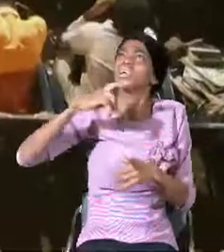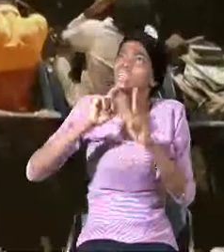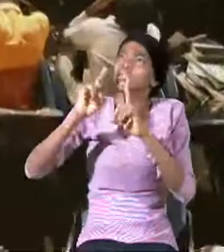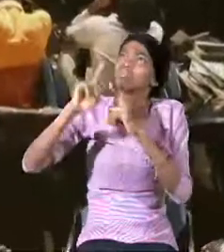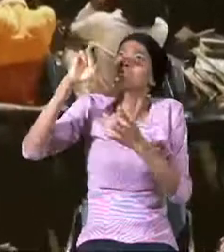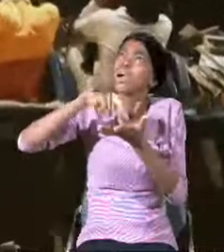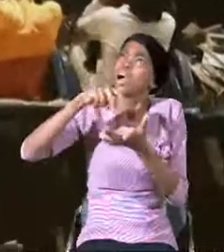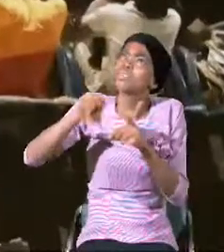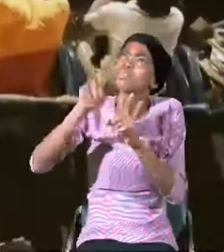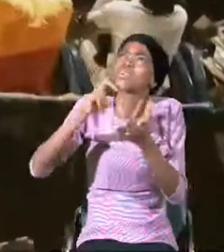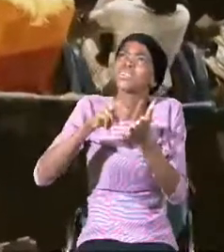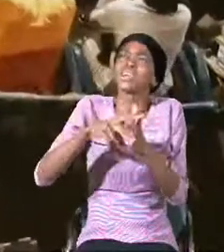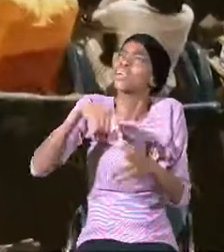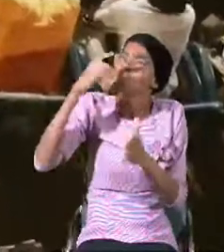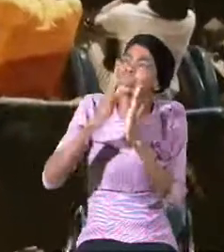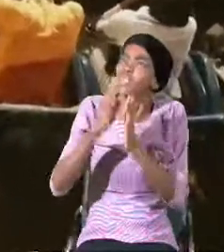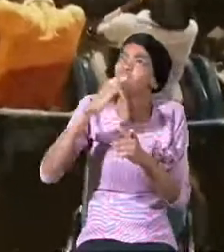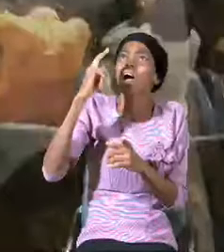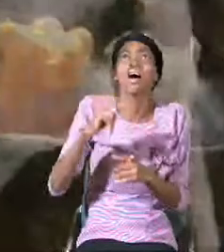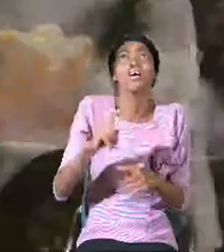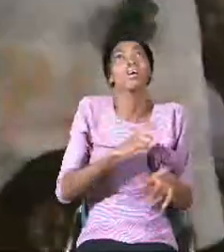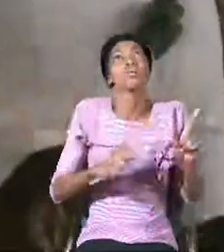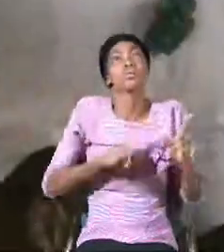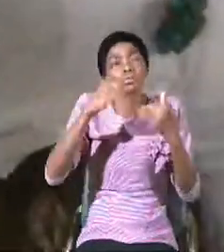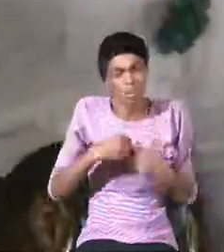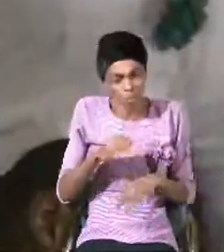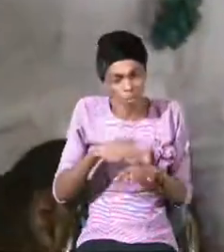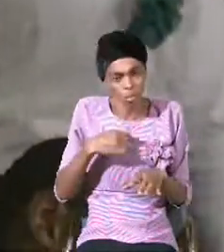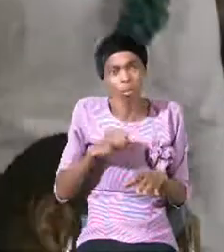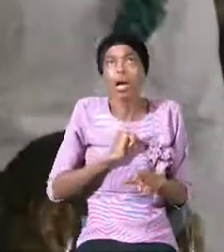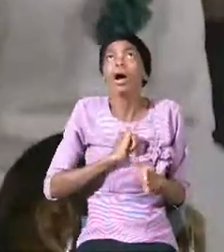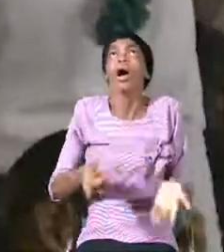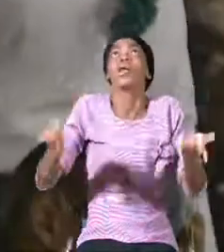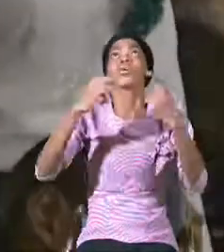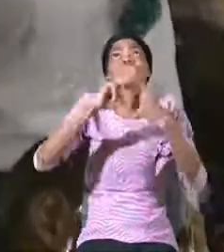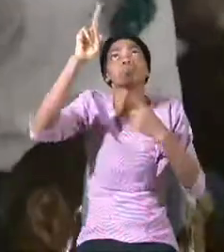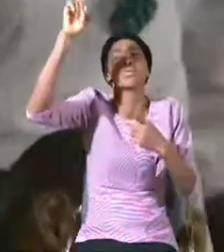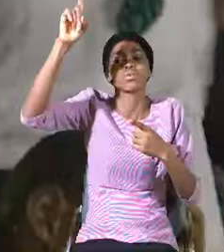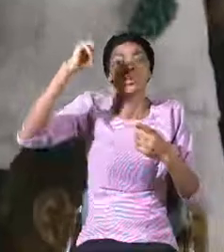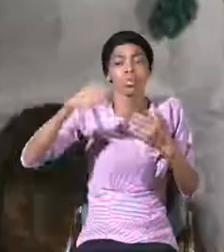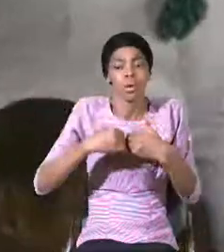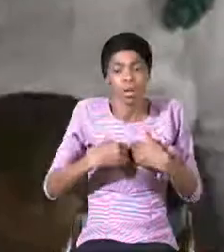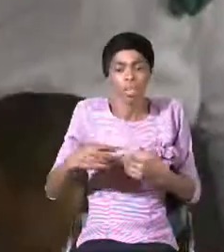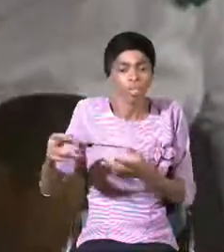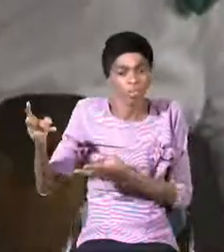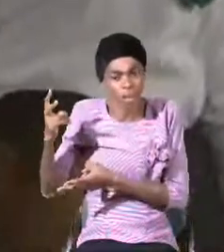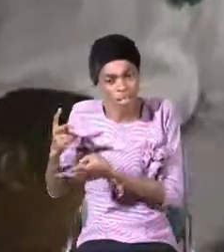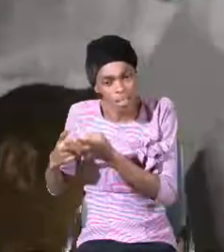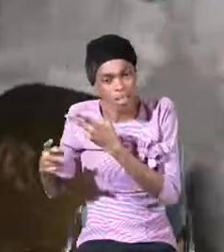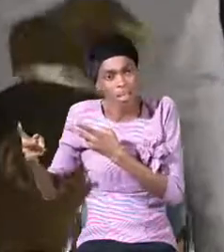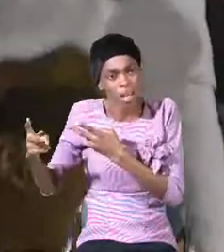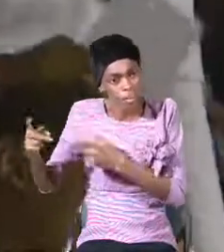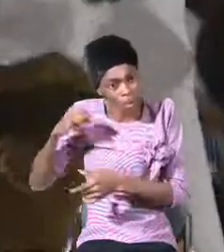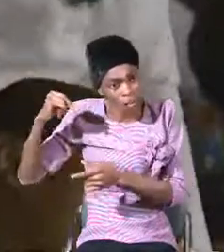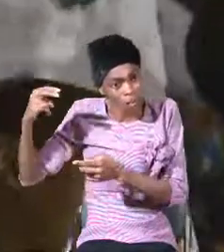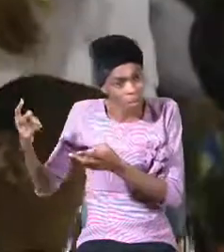parle au Seigneur. Seigneur, tu m'as appelé et je viens. Tu m'as invité et je suis venu. Et je me